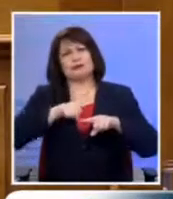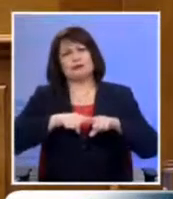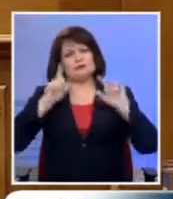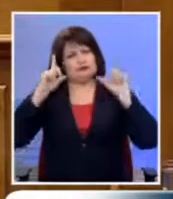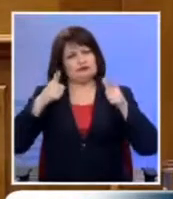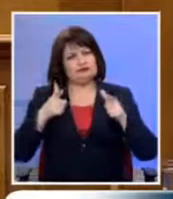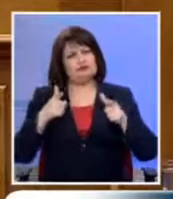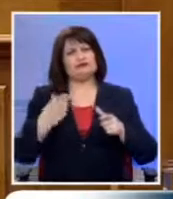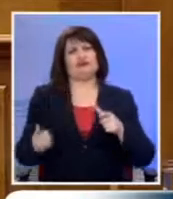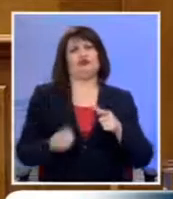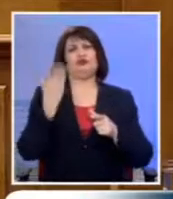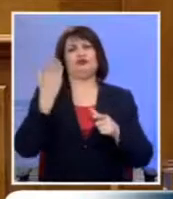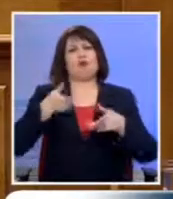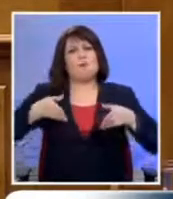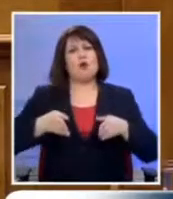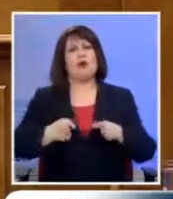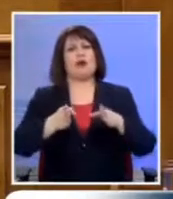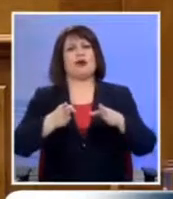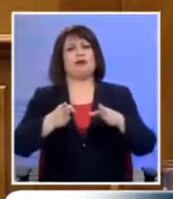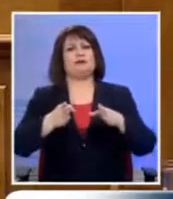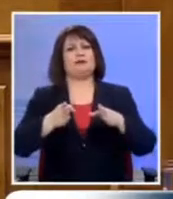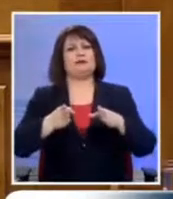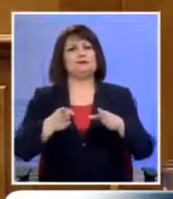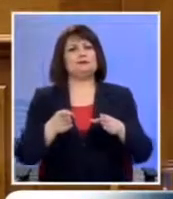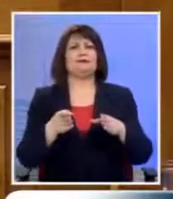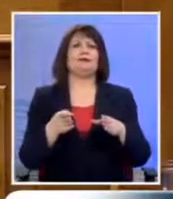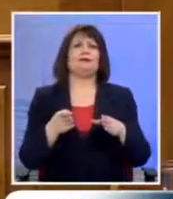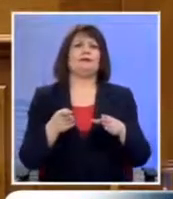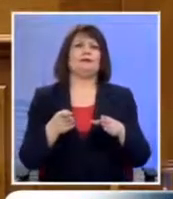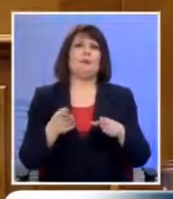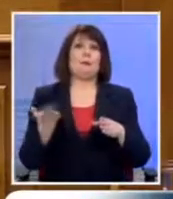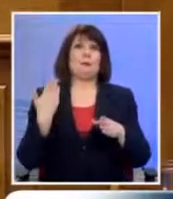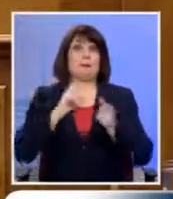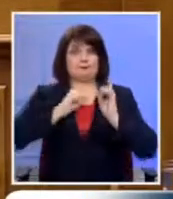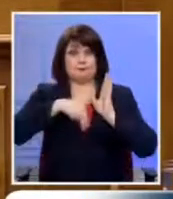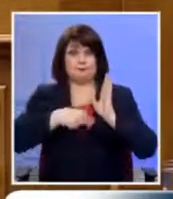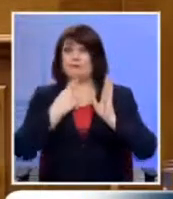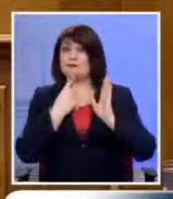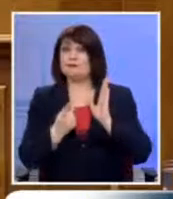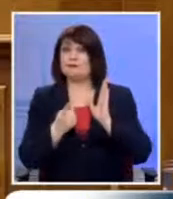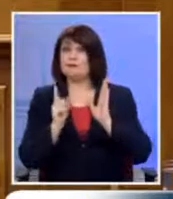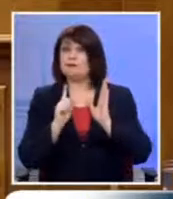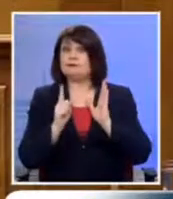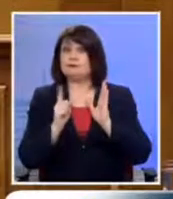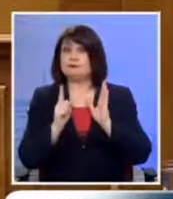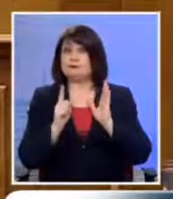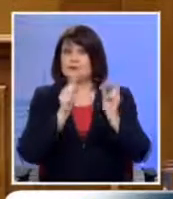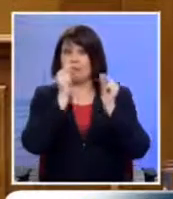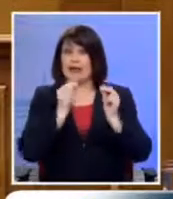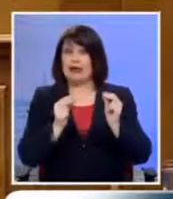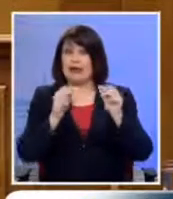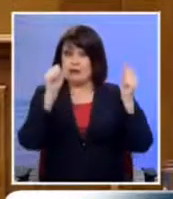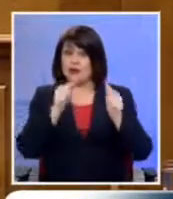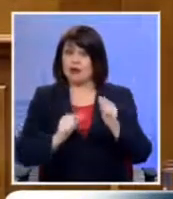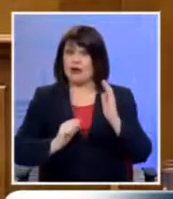δημοκρατικής, ριζοσπαστικής πορείας που ήδη πριν το μνημόνιο προειδοποιούσε για τις συνέπειες ενός μοντέλου